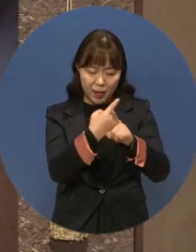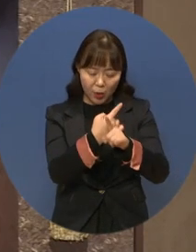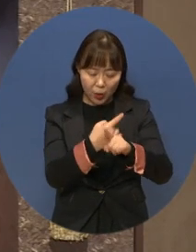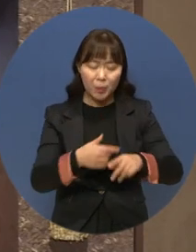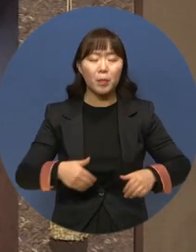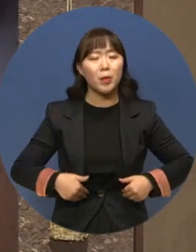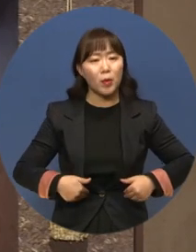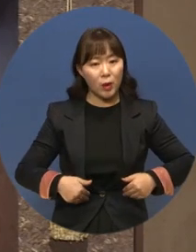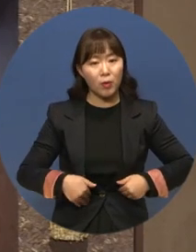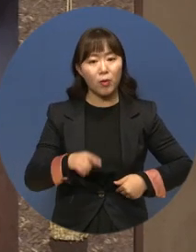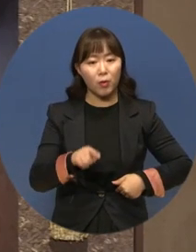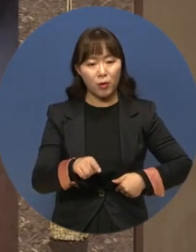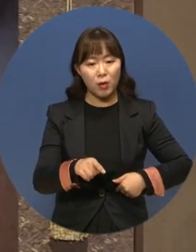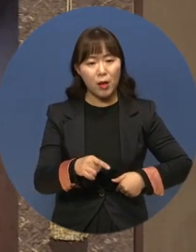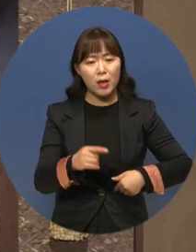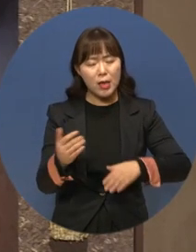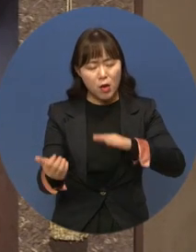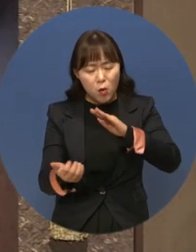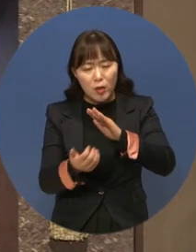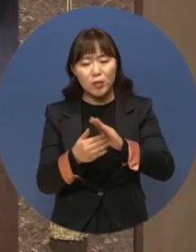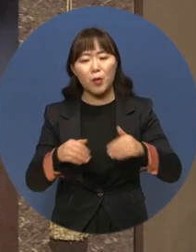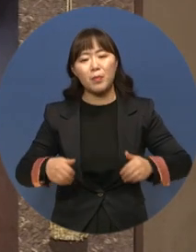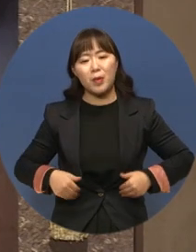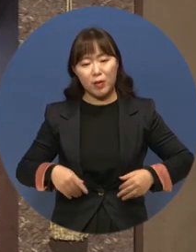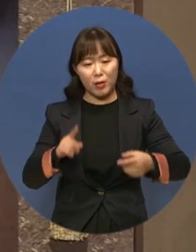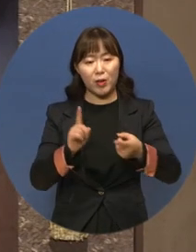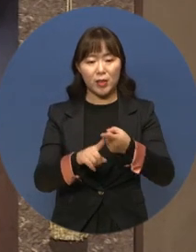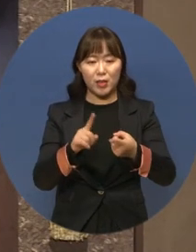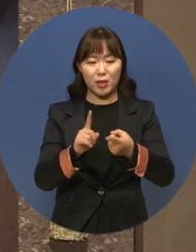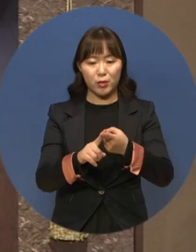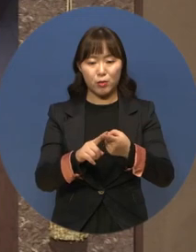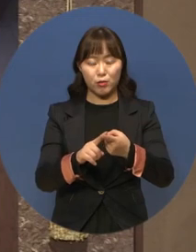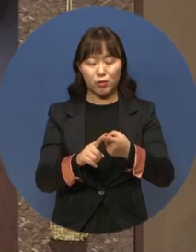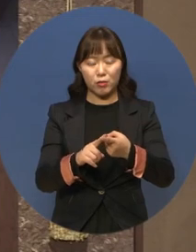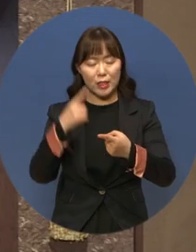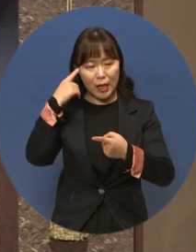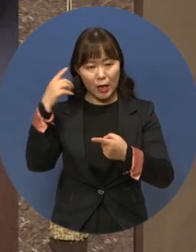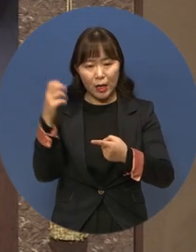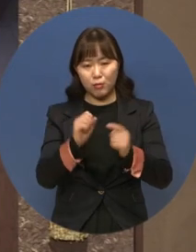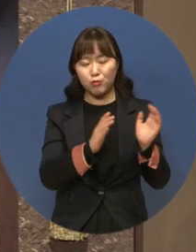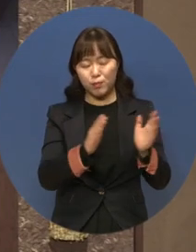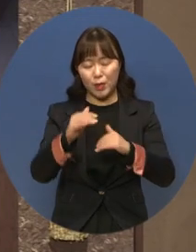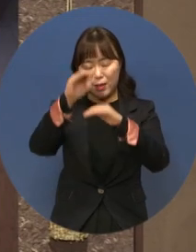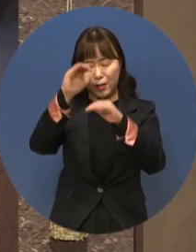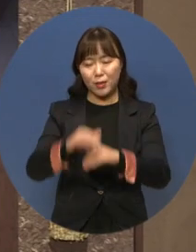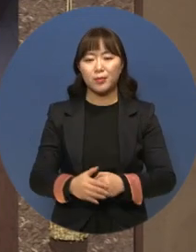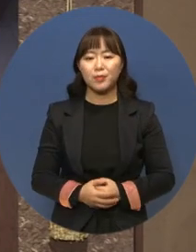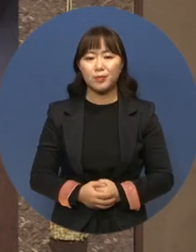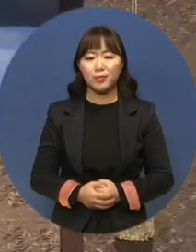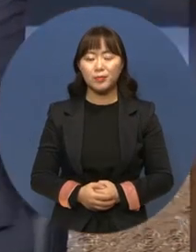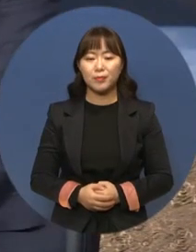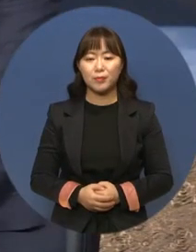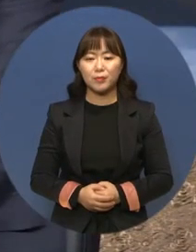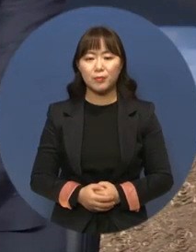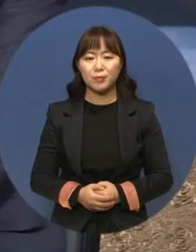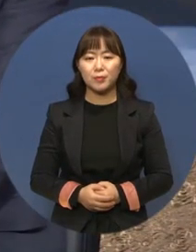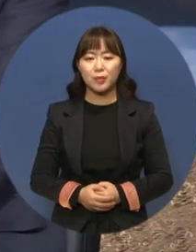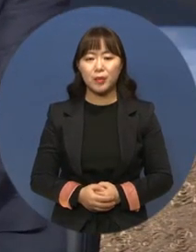될 것들, 이루어져야 네. 될 것들을 중심으로 해서 만들어 놓은 내용들입니다. 네.